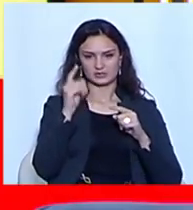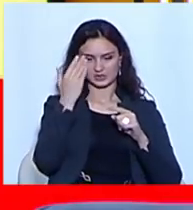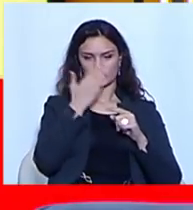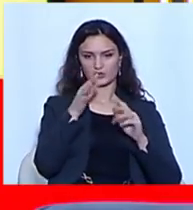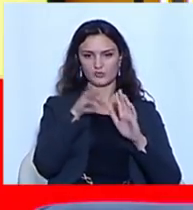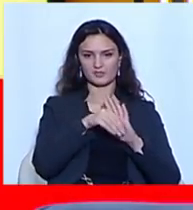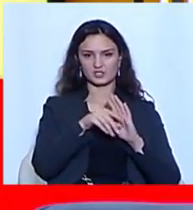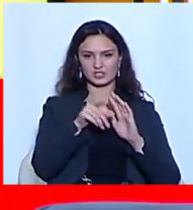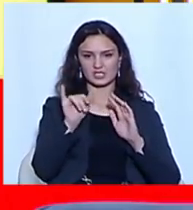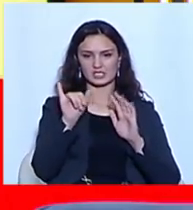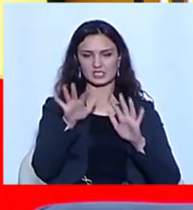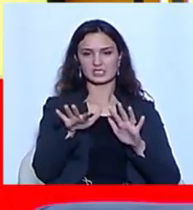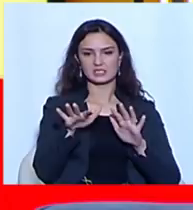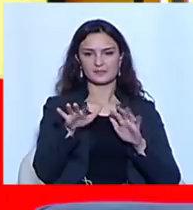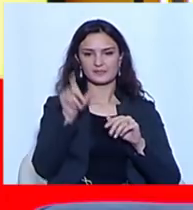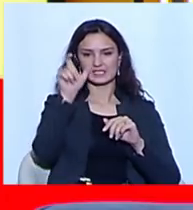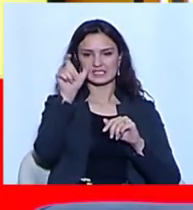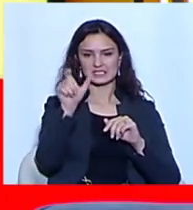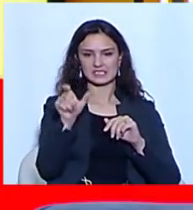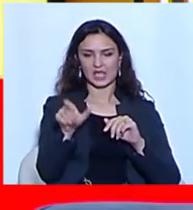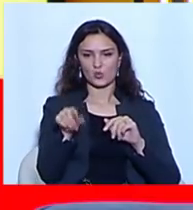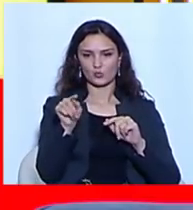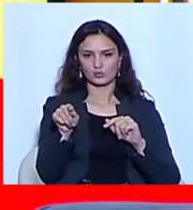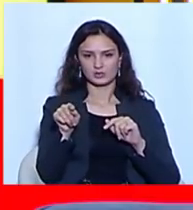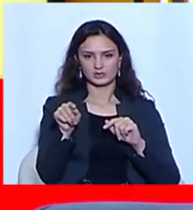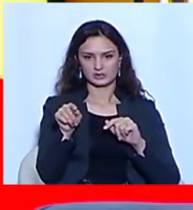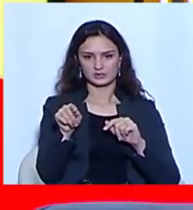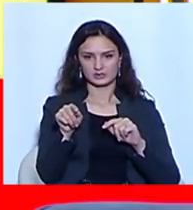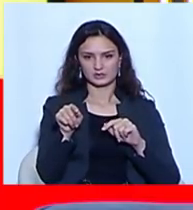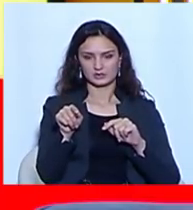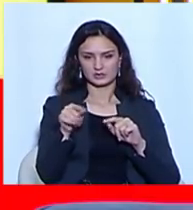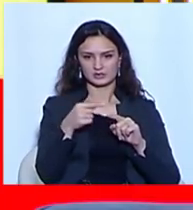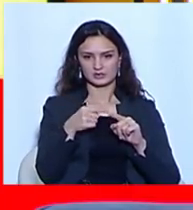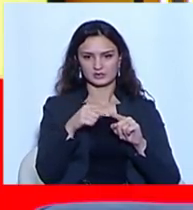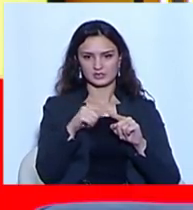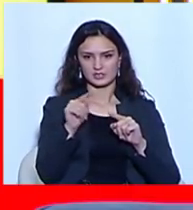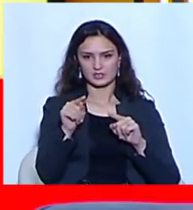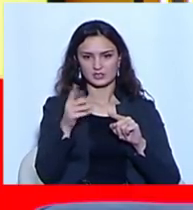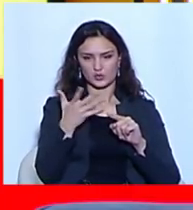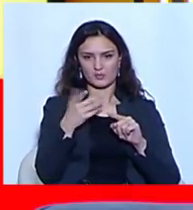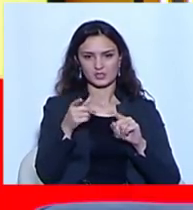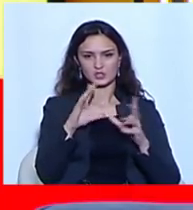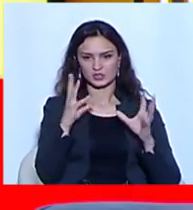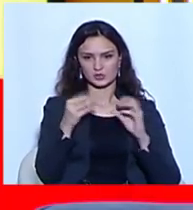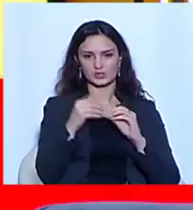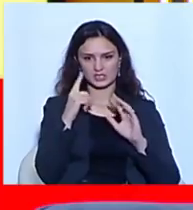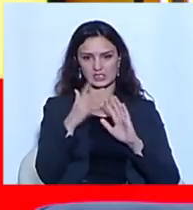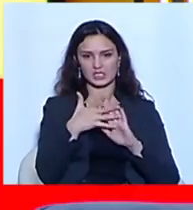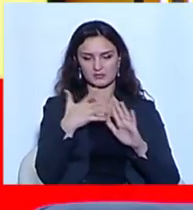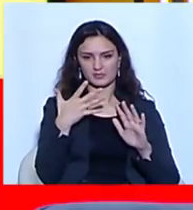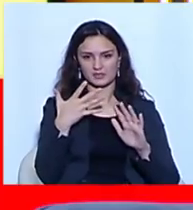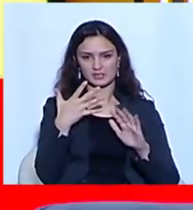საზოგადოებაში ჩამოყალიბდა, სადაც ხეული გახდა წამყვანი და ეს დასავლური ინდუსტრია, რომელიც სრულიად